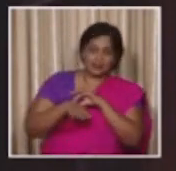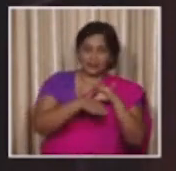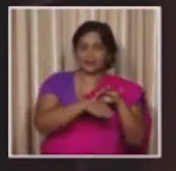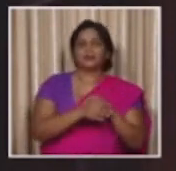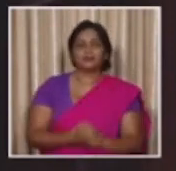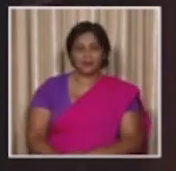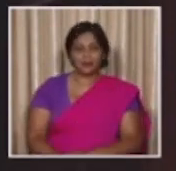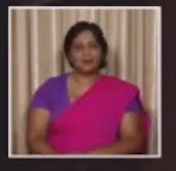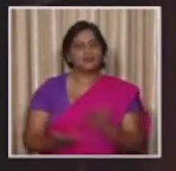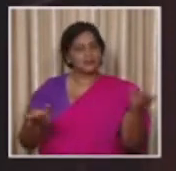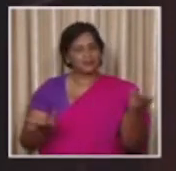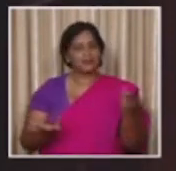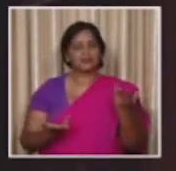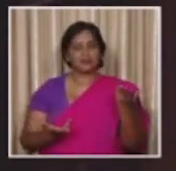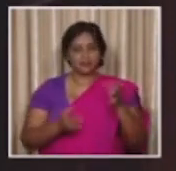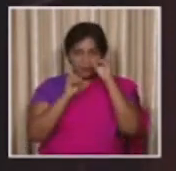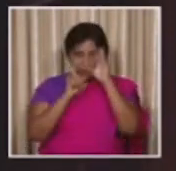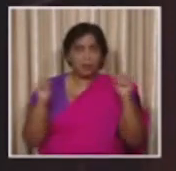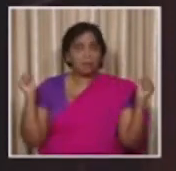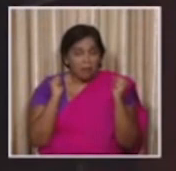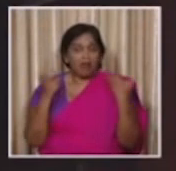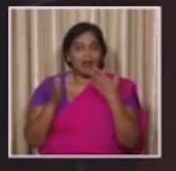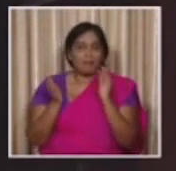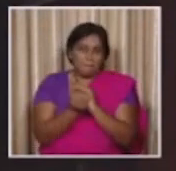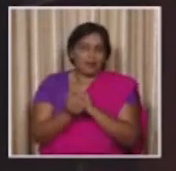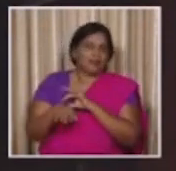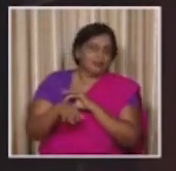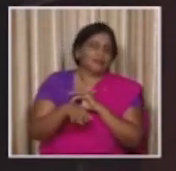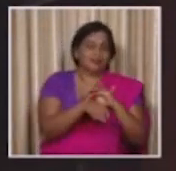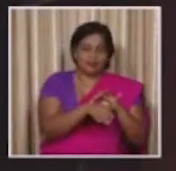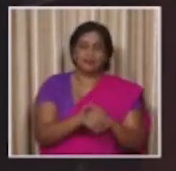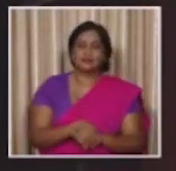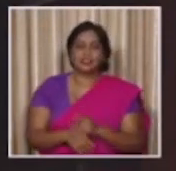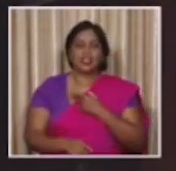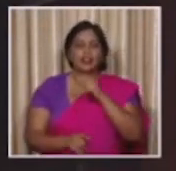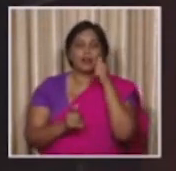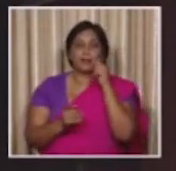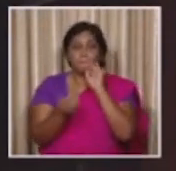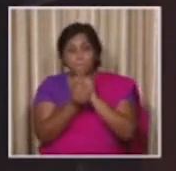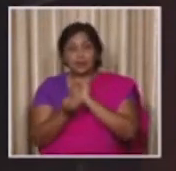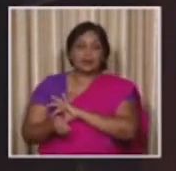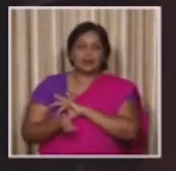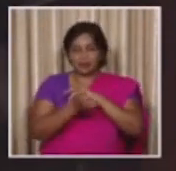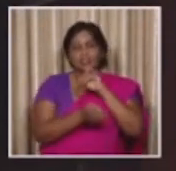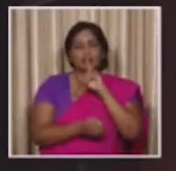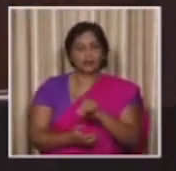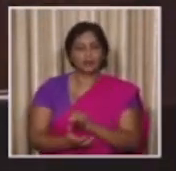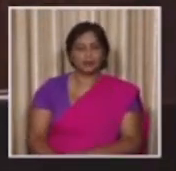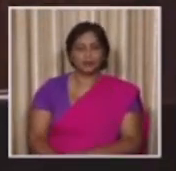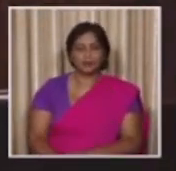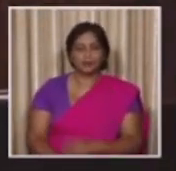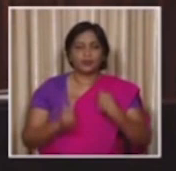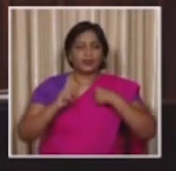කියන්නේ විමර්ශනයේදී අපි හම්තුනේ මෙයා මෙච්චර බයට ඉඳ පරිස්සමෙන් එක්කන් යන්න බෑ කවුරු හරි. හොඳයි. බොහොම ඉස්සෙල්ලා. මම ඒකට පරිස්සමෙන් එක්කන් බැලුවා. ඒක නා ගරු